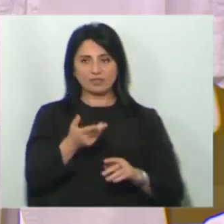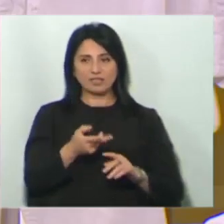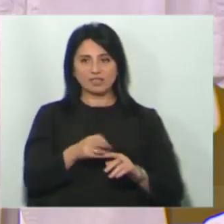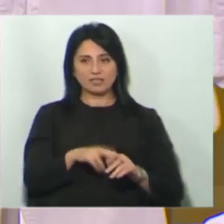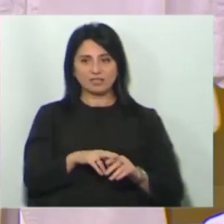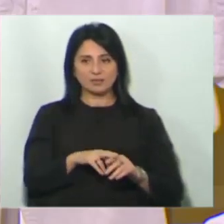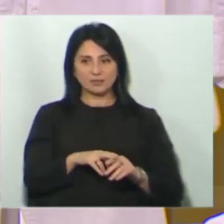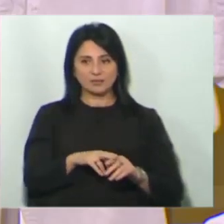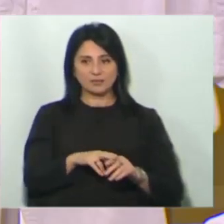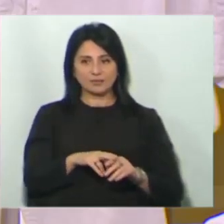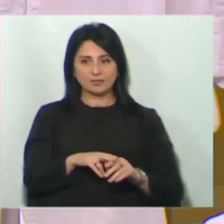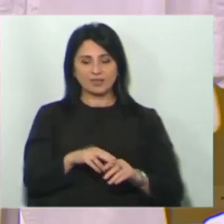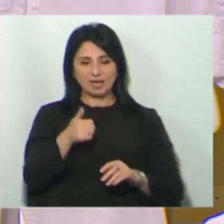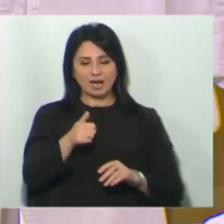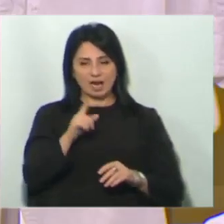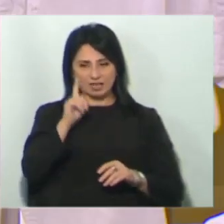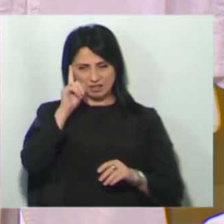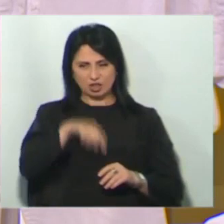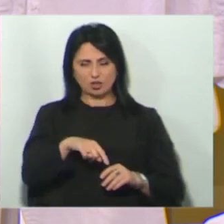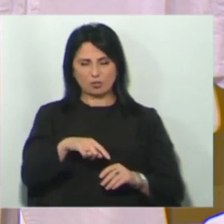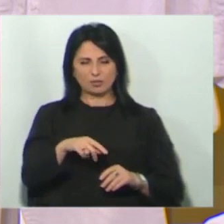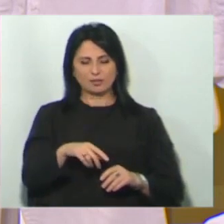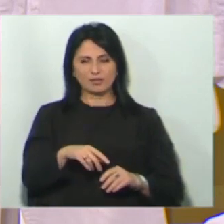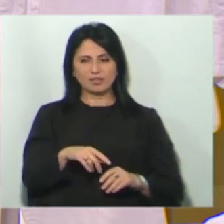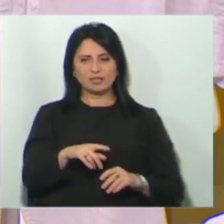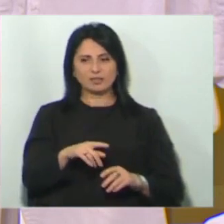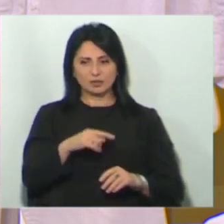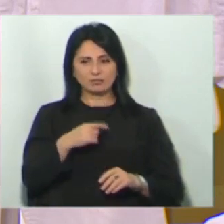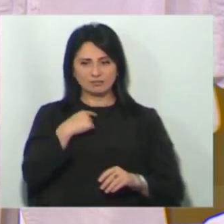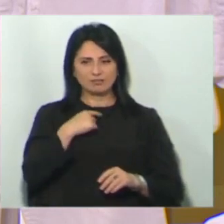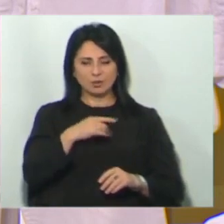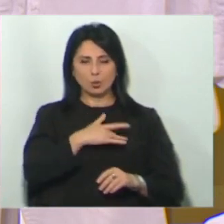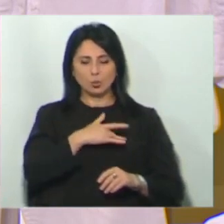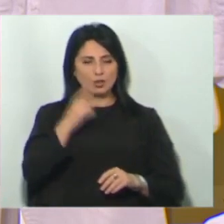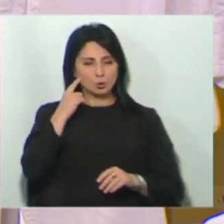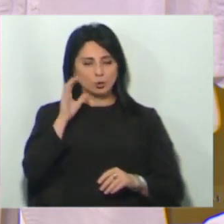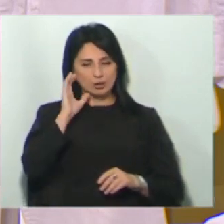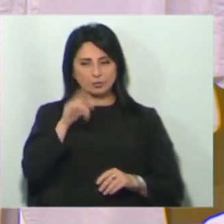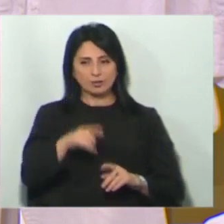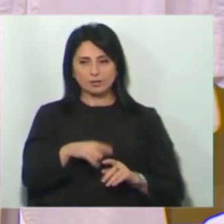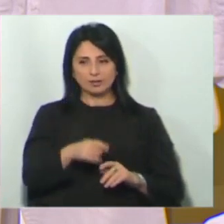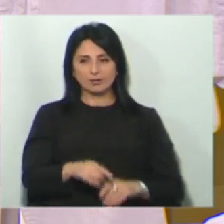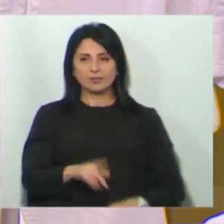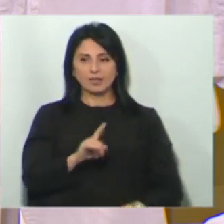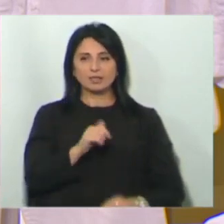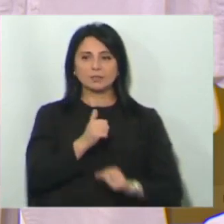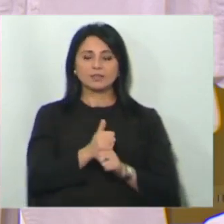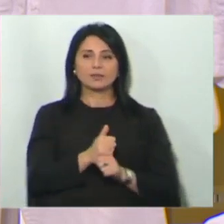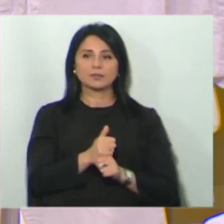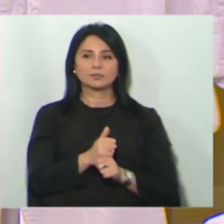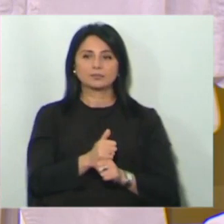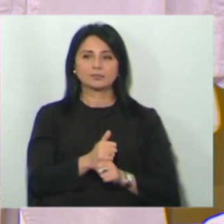ses cargat snobilia. Și ni guris oritis menen, ce ni informația ze. La